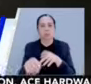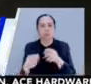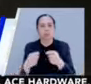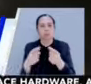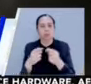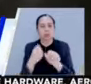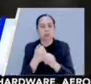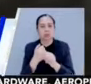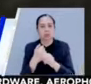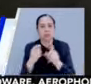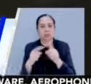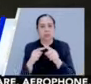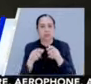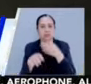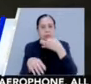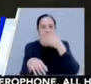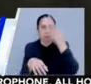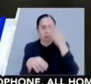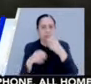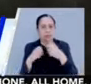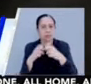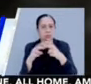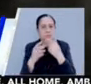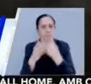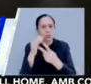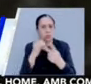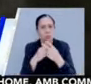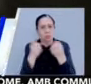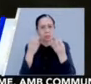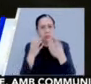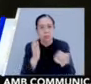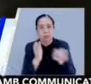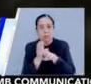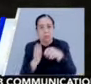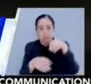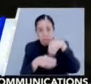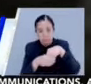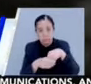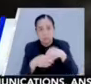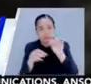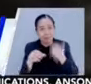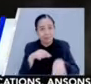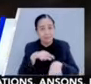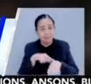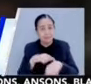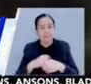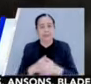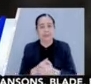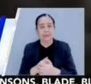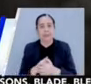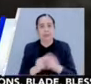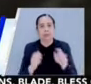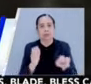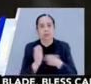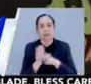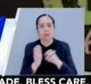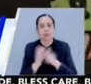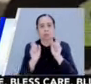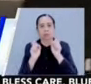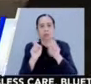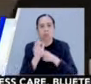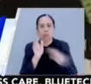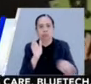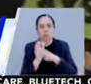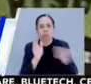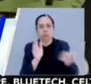kanyang unahan. Yan ay kahit kapwa sila maraming sakay na pasahero nung mga oras na yun. Ang mga pasahero nagmamadaling bumaba, ang